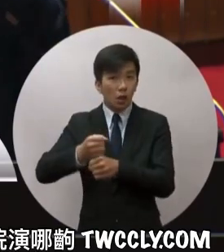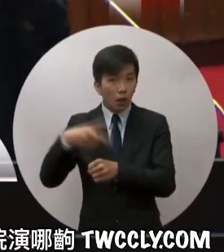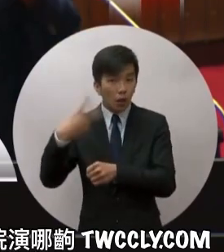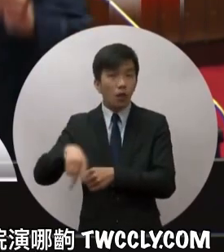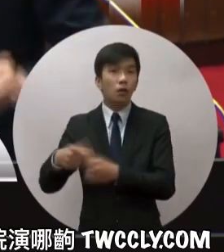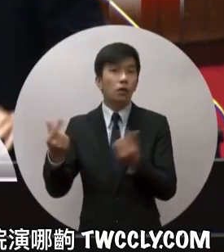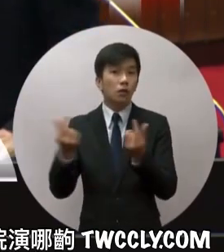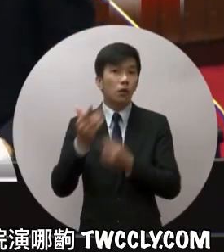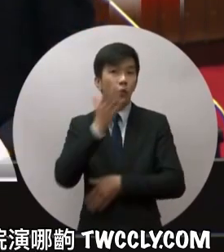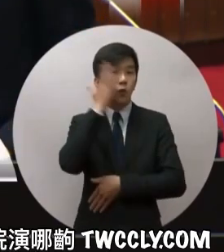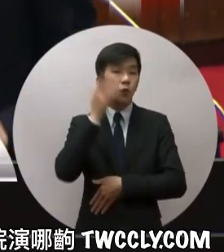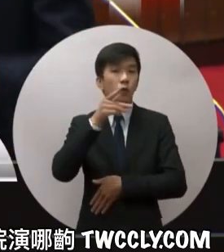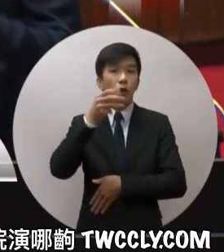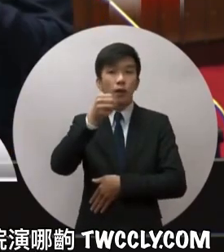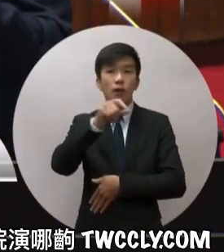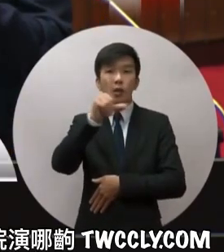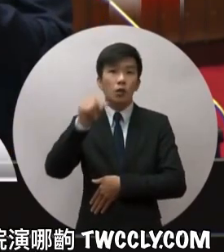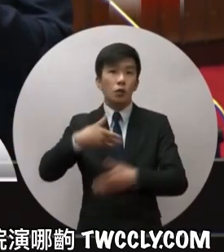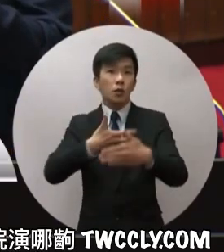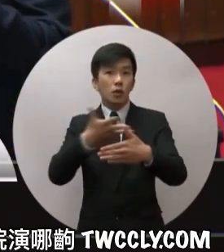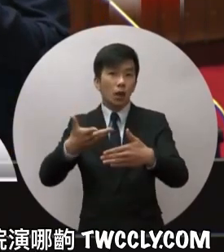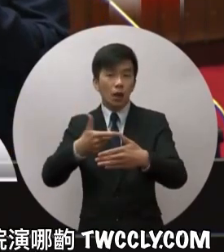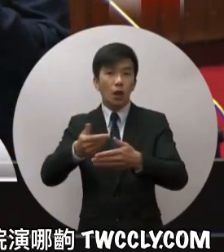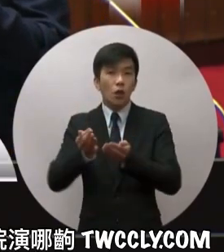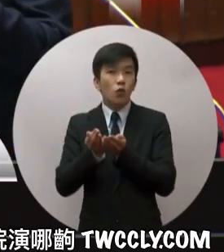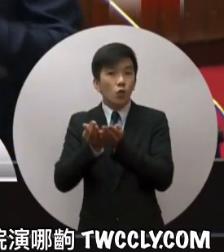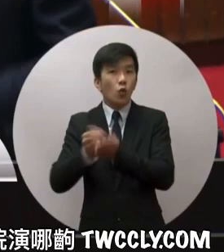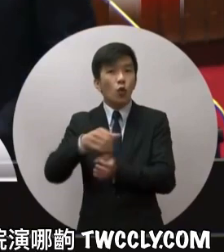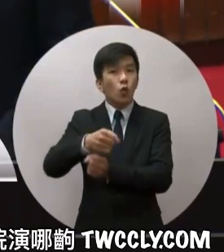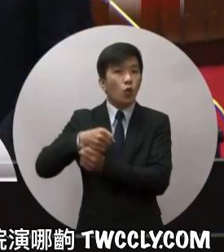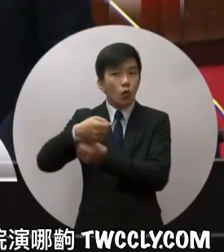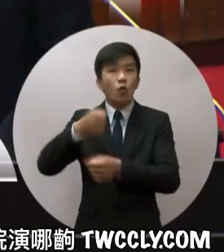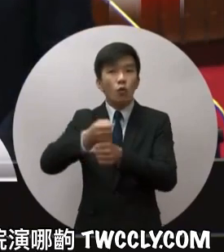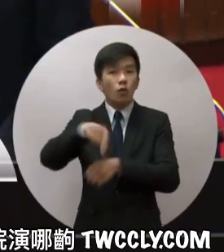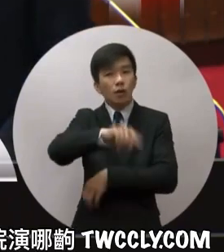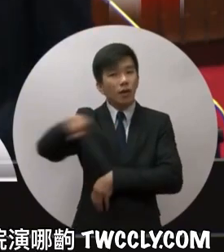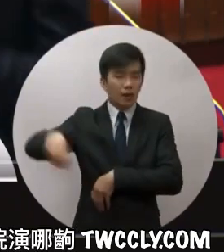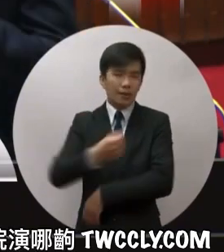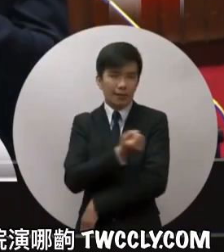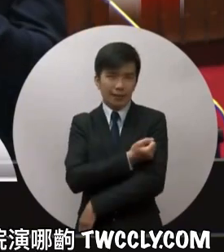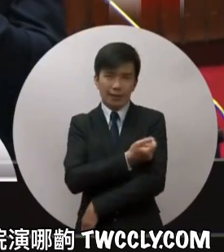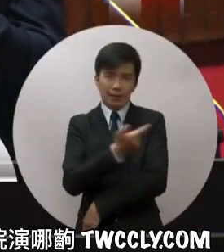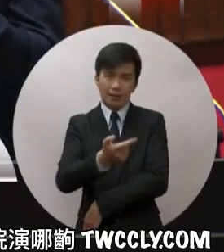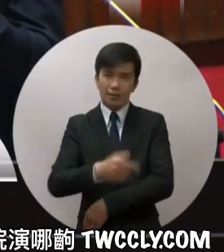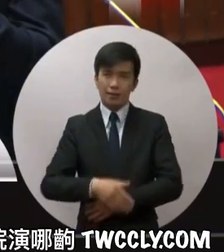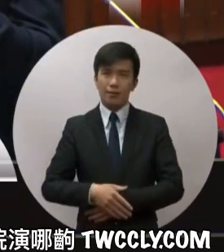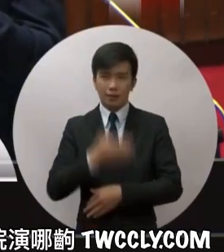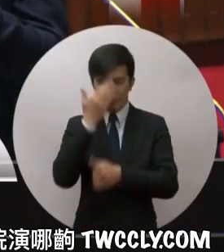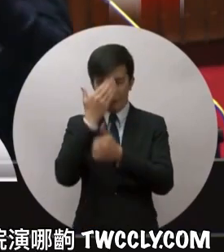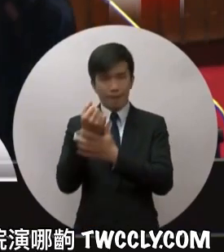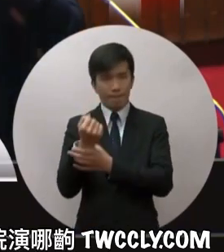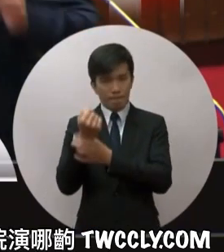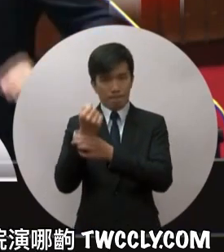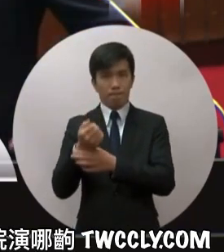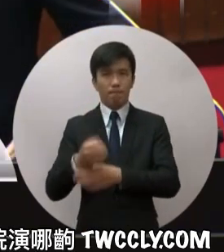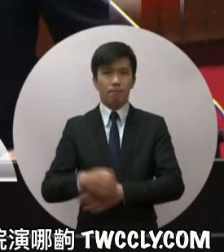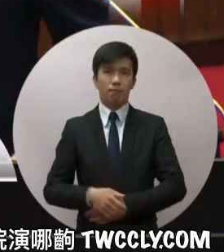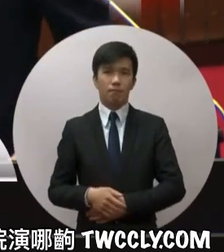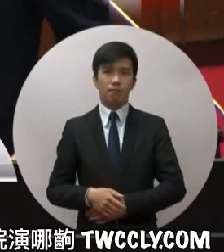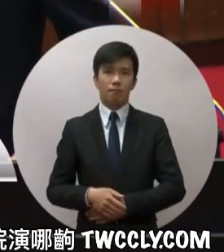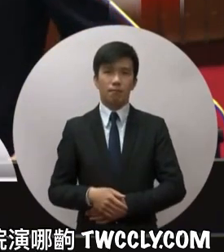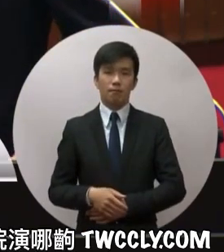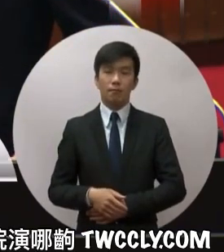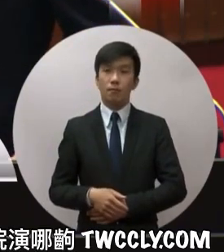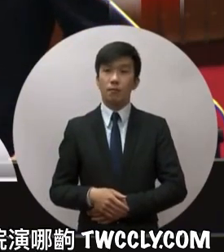這個船夫啊等等啊可以說是非常的辛苦希望能多多支持啊我看到那個